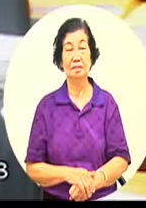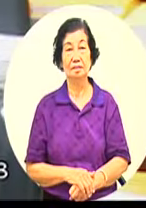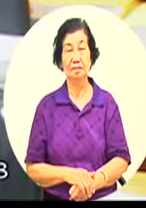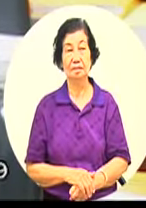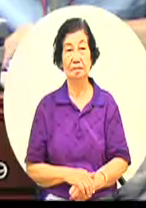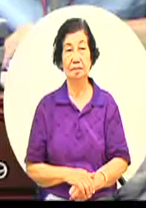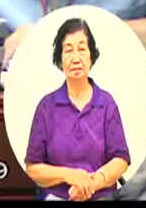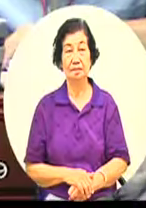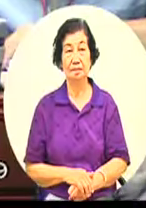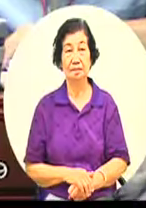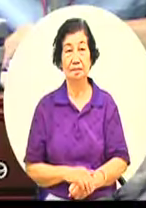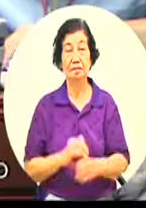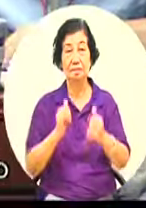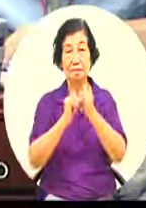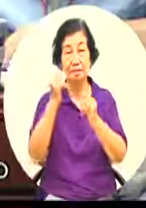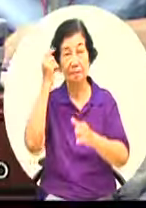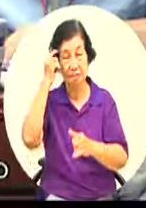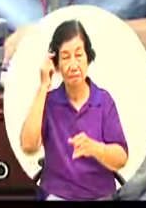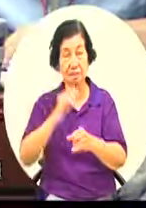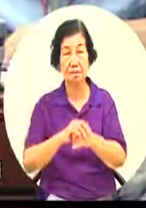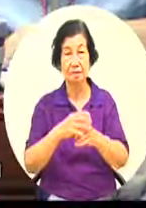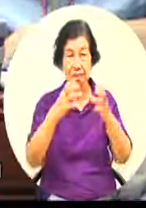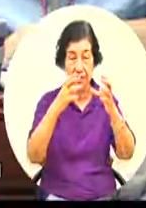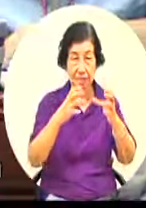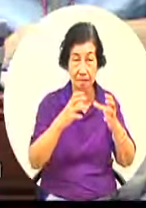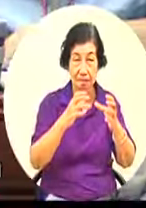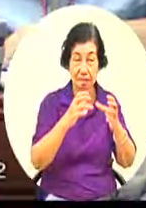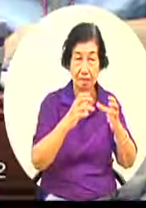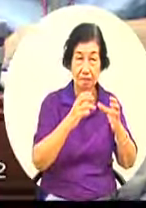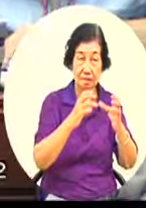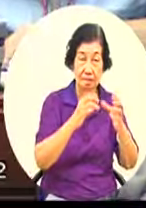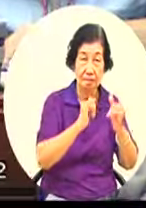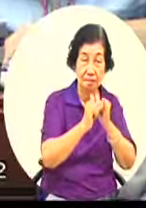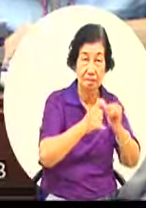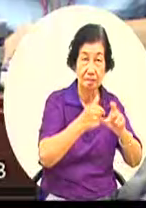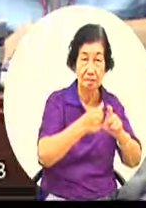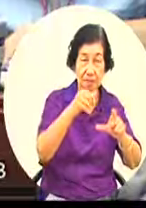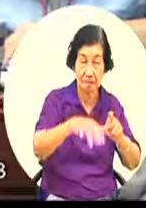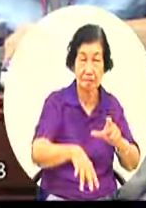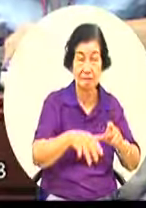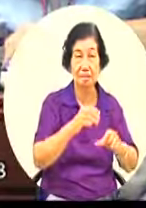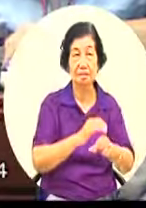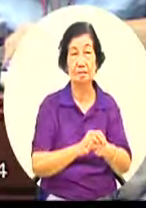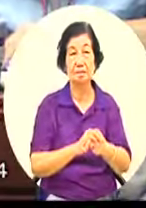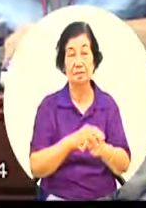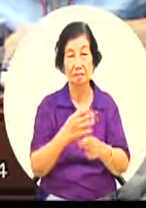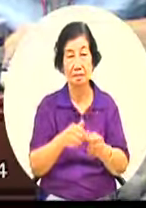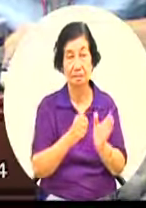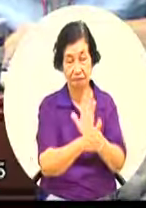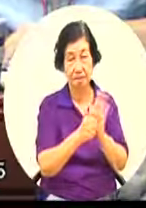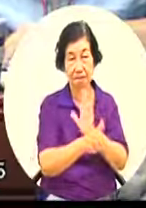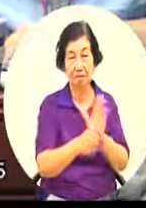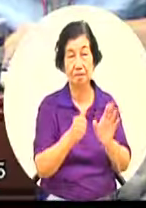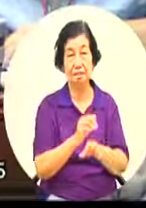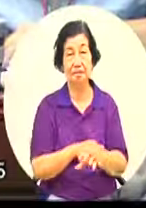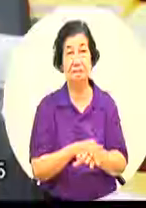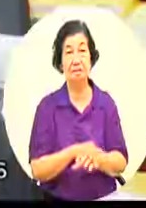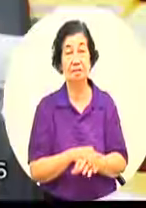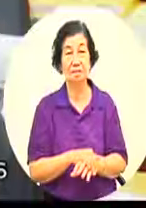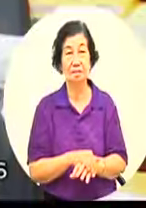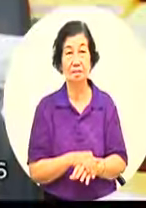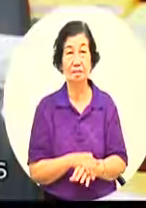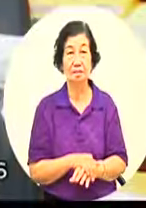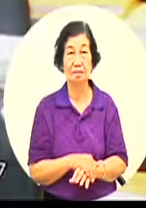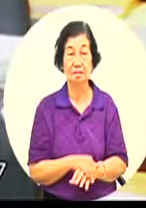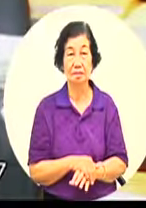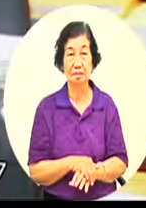民意社区对于社造的工作比较集中在社区剧场的部分，所以他们是用表演的方式，用婆婆妈妈。 那为什么他不要